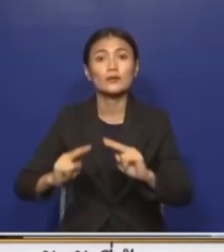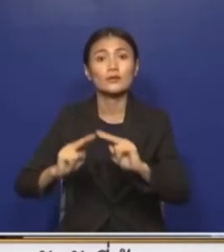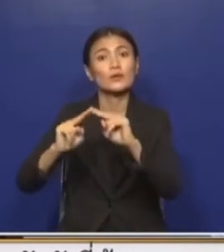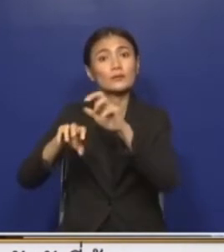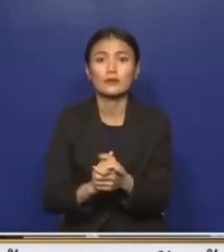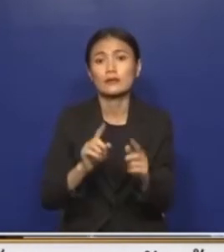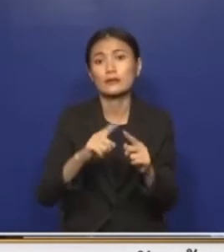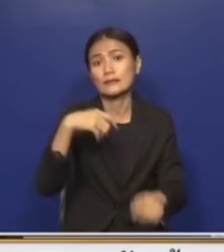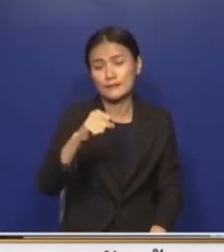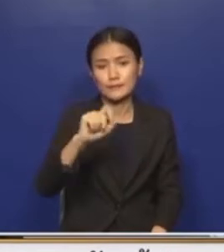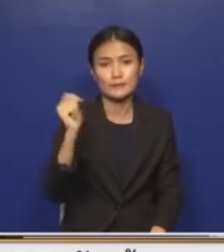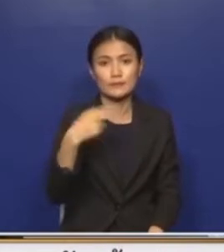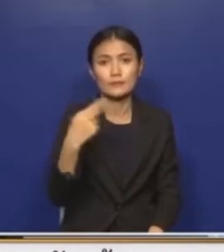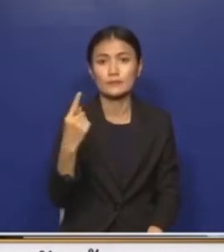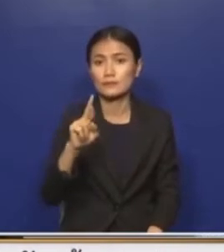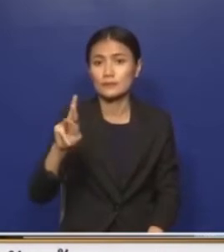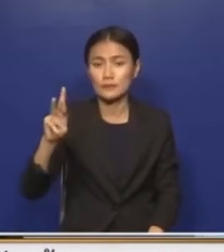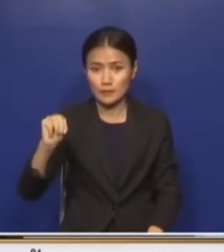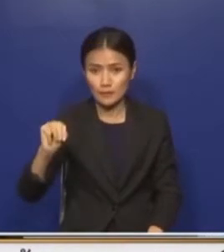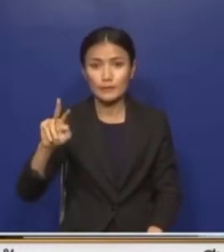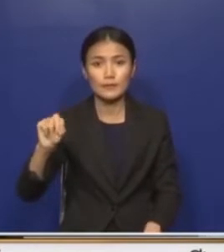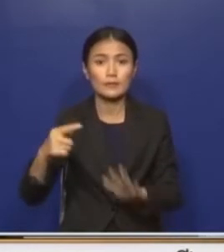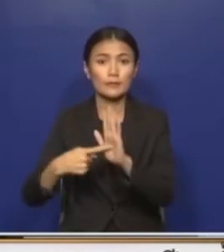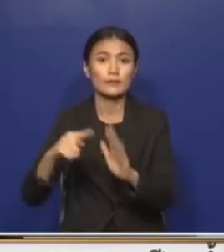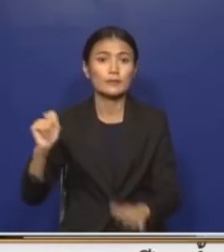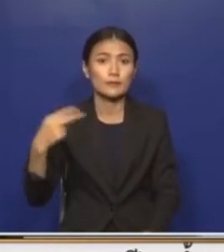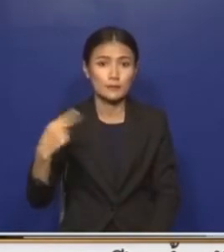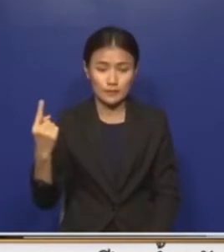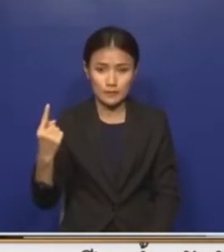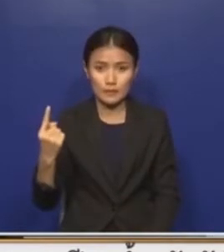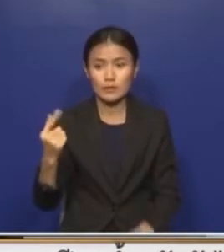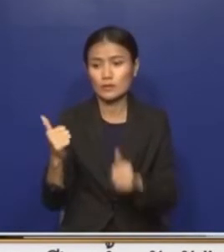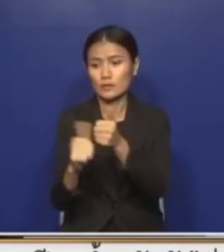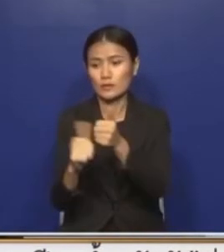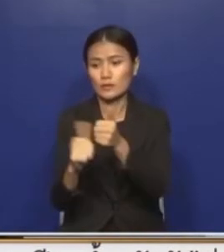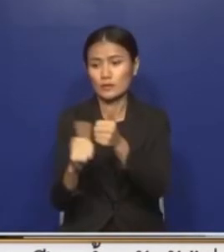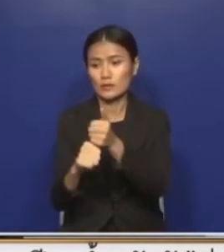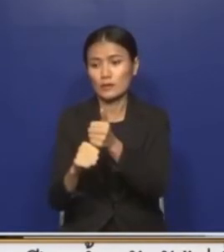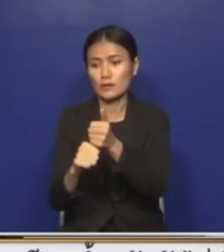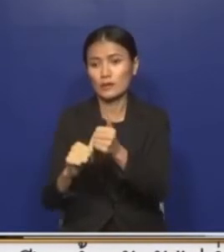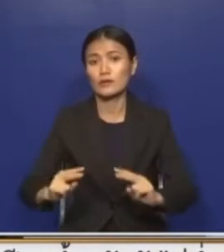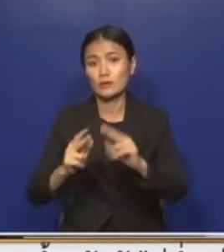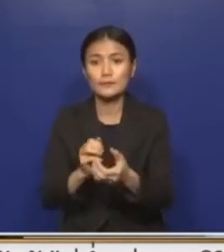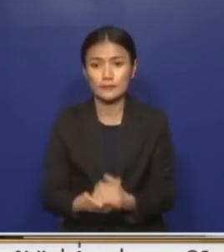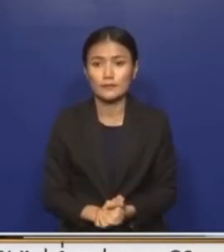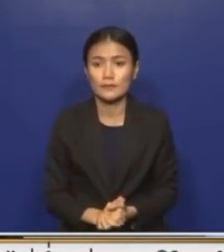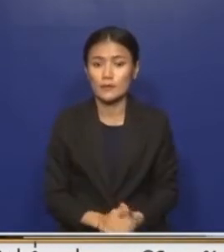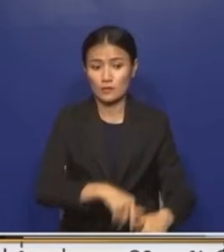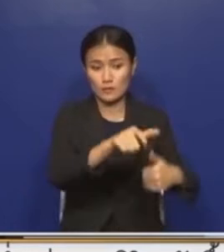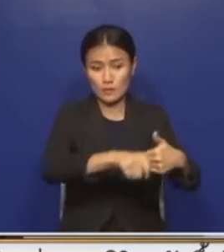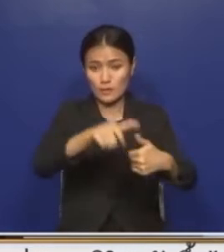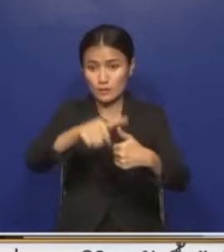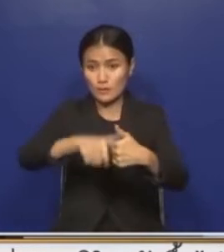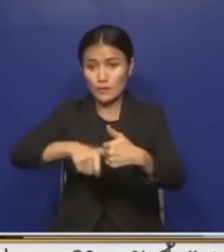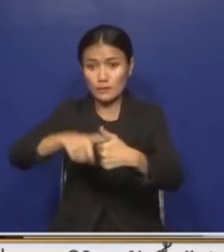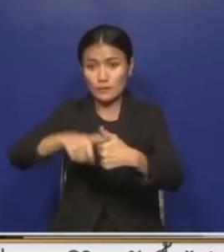นัสพรหมเผ่ารัฐมนตรีช่วยว่าการกระทรวงเกษตรและสหกรณ์โดยมีพฤติการ